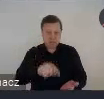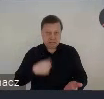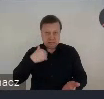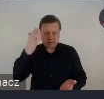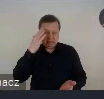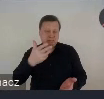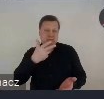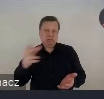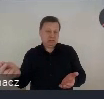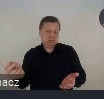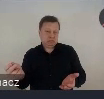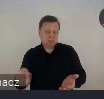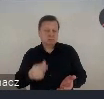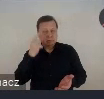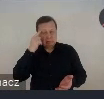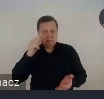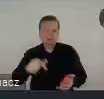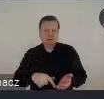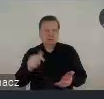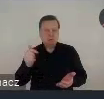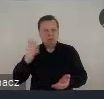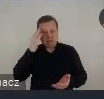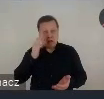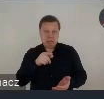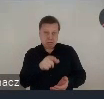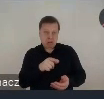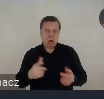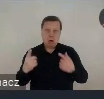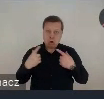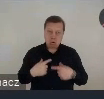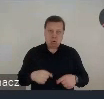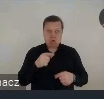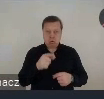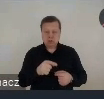tym musimy skądś wiedzieć, czy te osoby, które